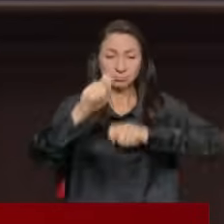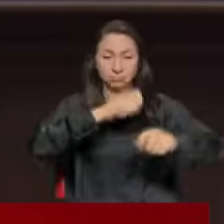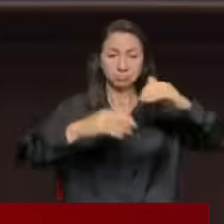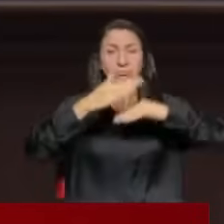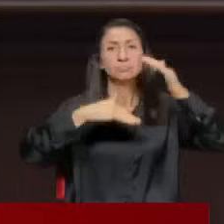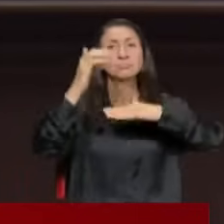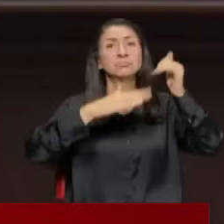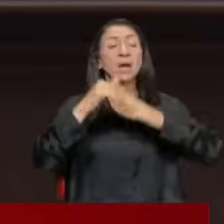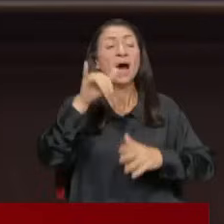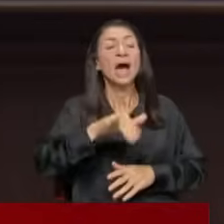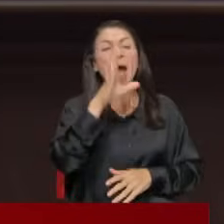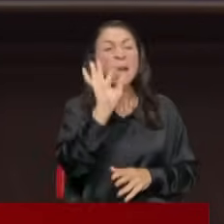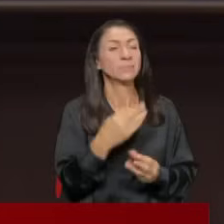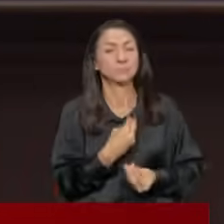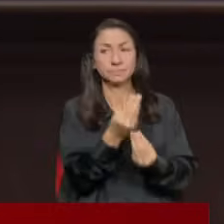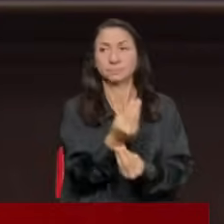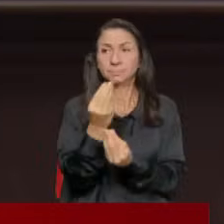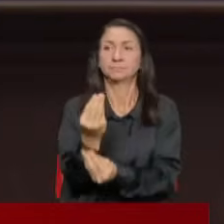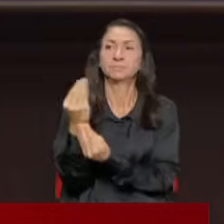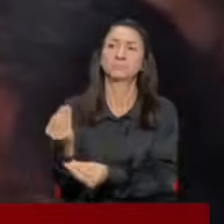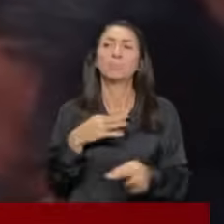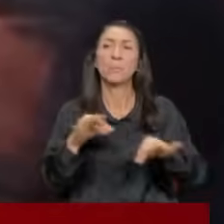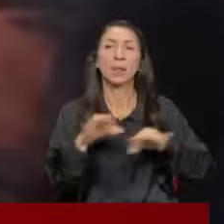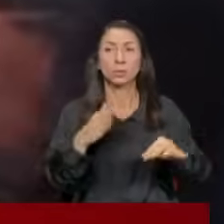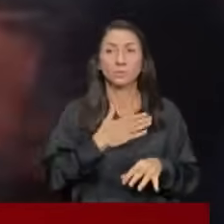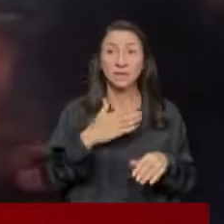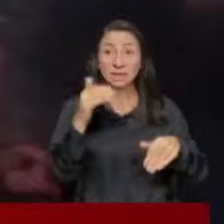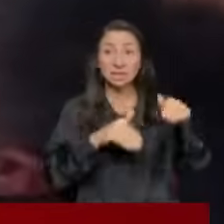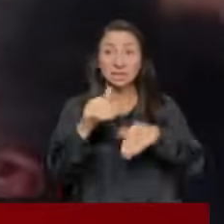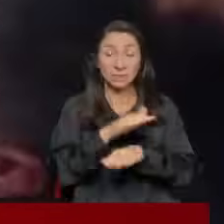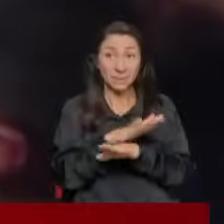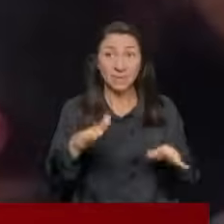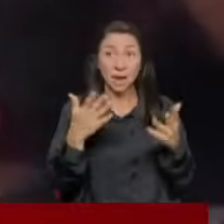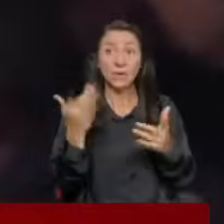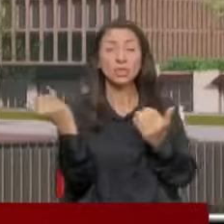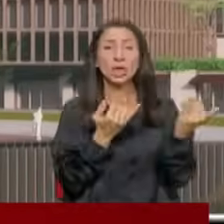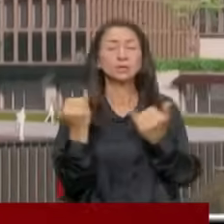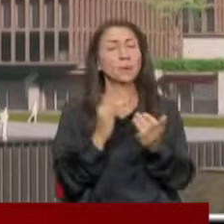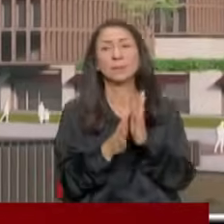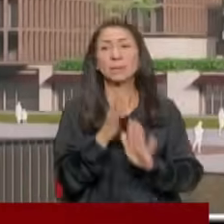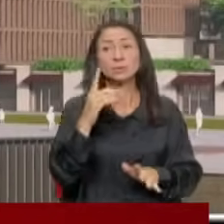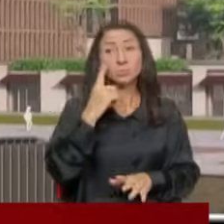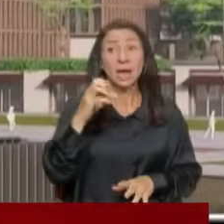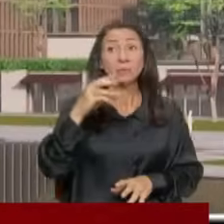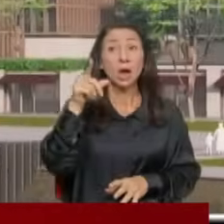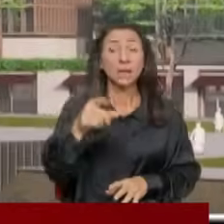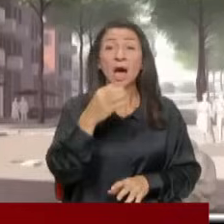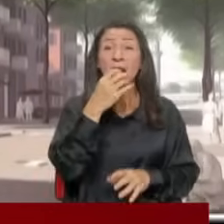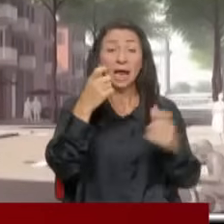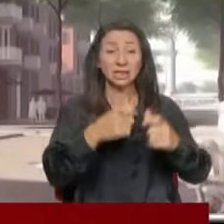hak sahiplerine teslim etmeyi planlıyor seçimler geride kaldı ama tartışma bitmedi Cumhurbaşkanı